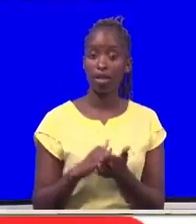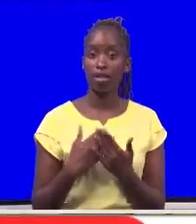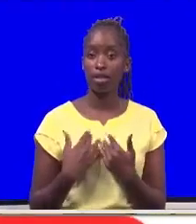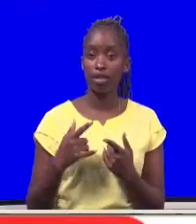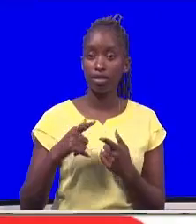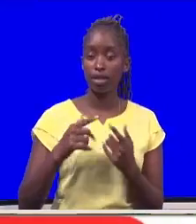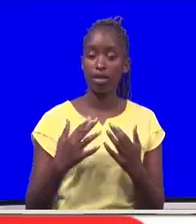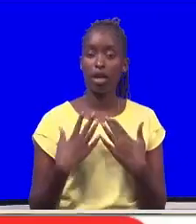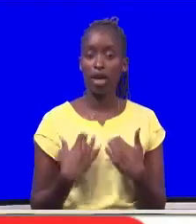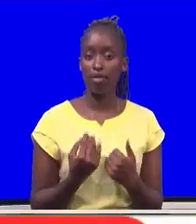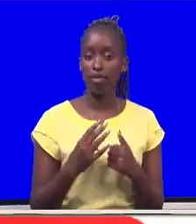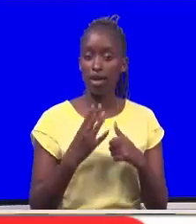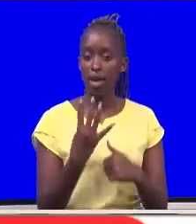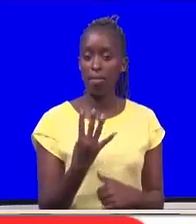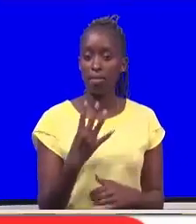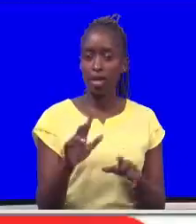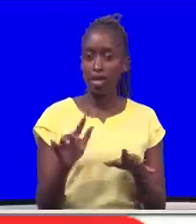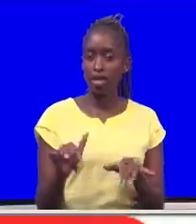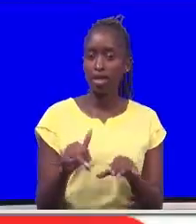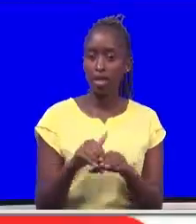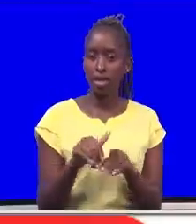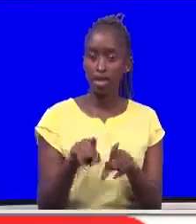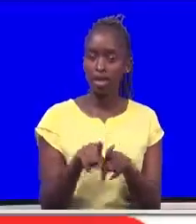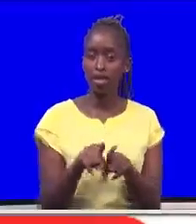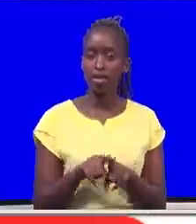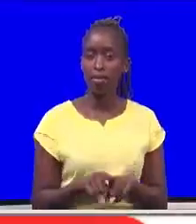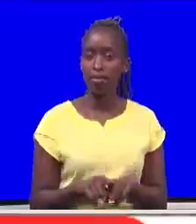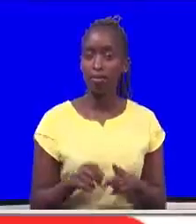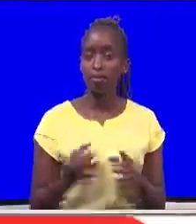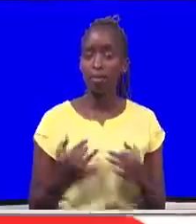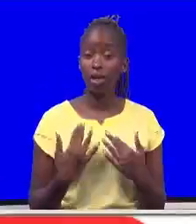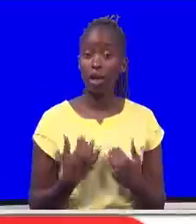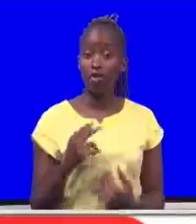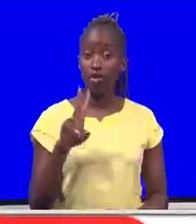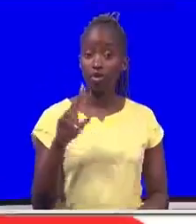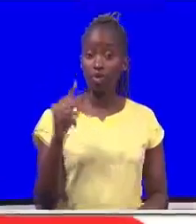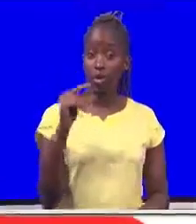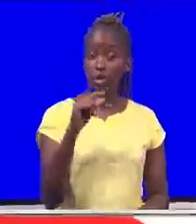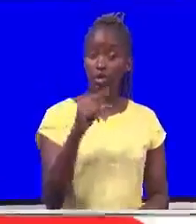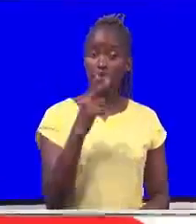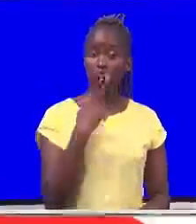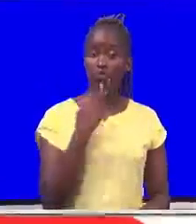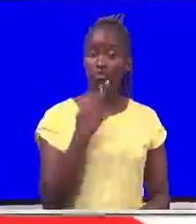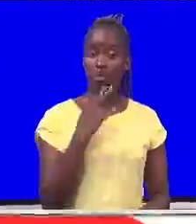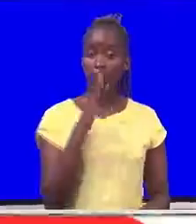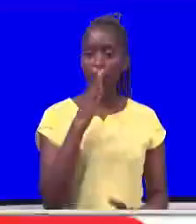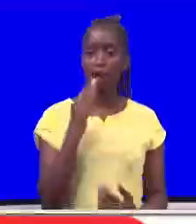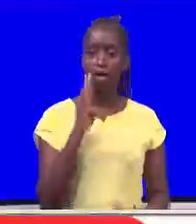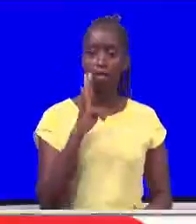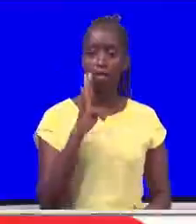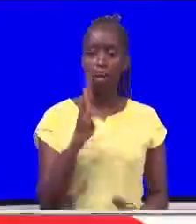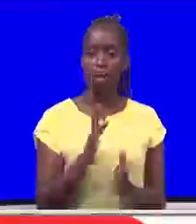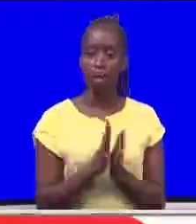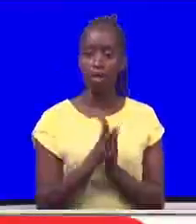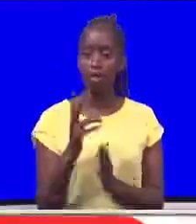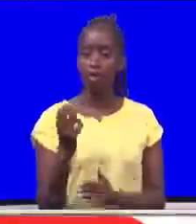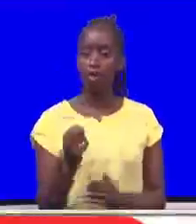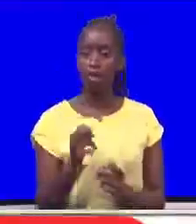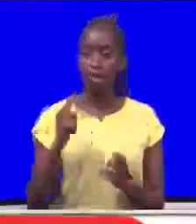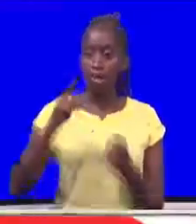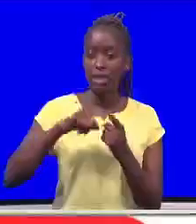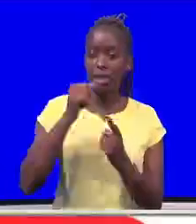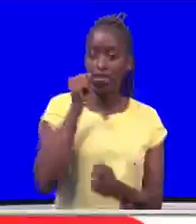mwaka huu imebaki katika kiwango hicho. Paketi ya kilo mbili ya sukari ilikuwa kati ya shilingi 420 hadi shilingi